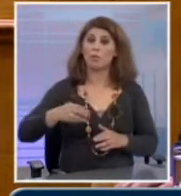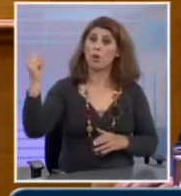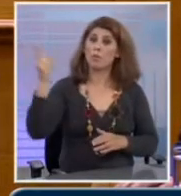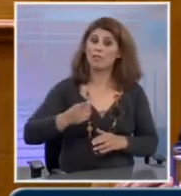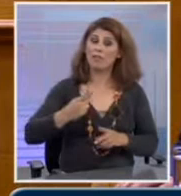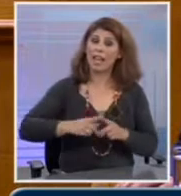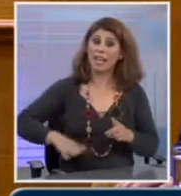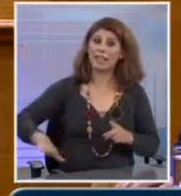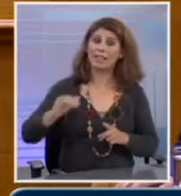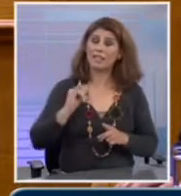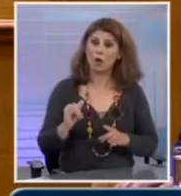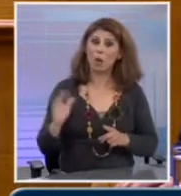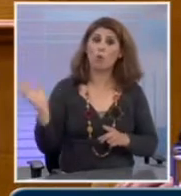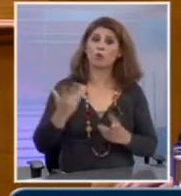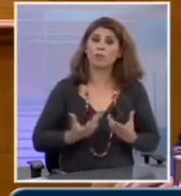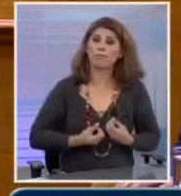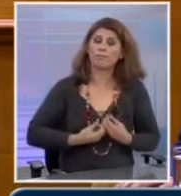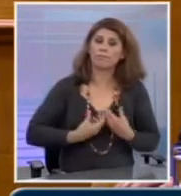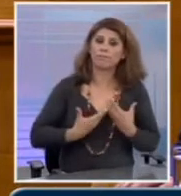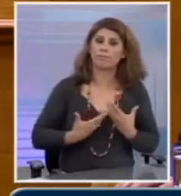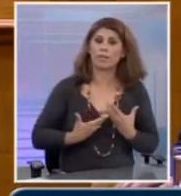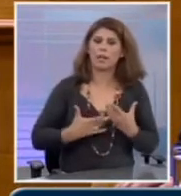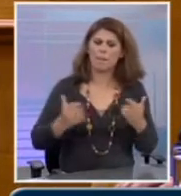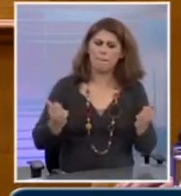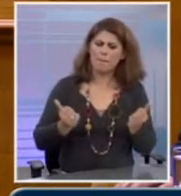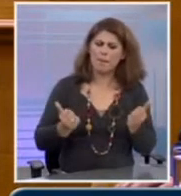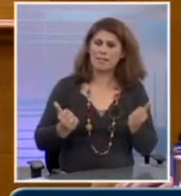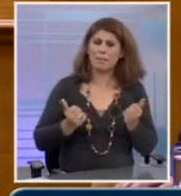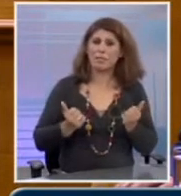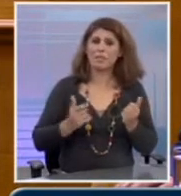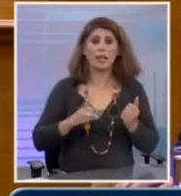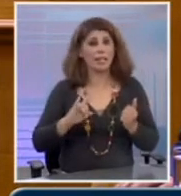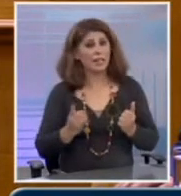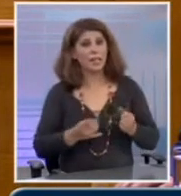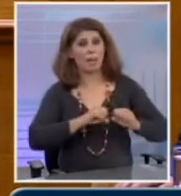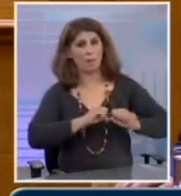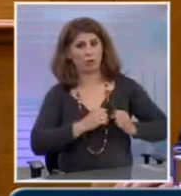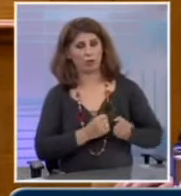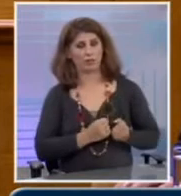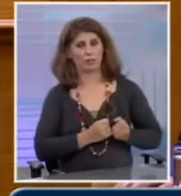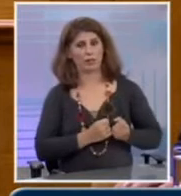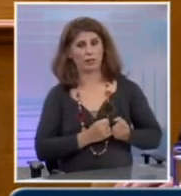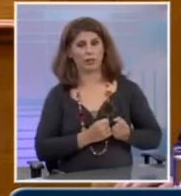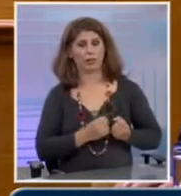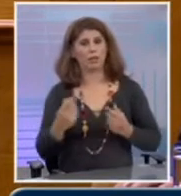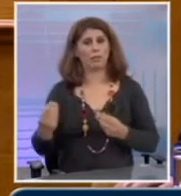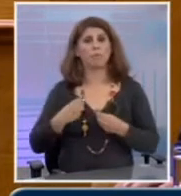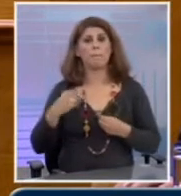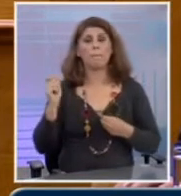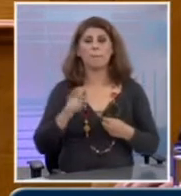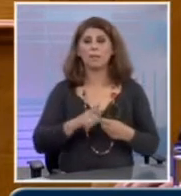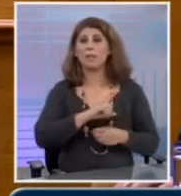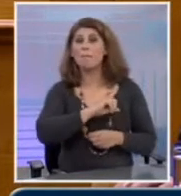λαού, ακόμα και όταν αισθάνεται πιεσμένη ή και απογοητευμένη, μας δίνει μηνύματα